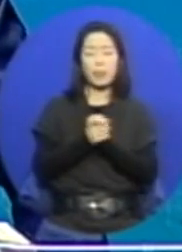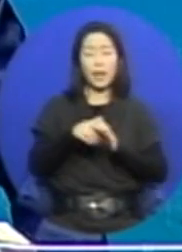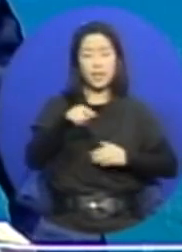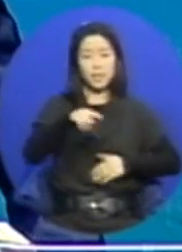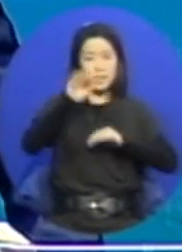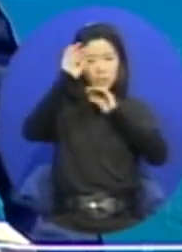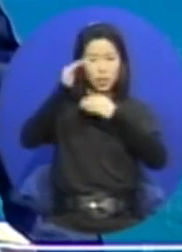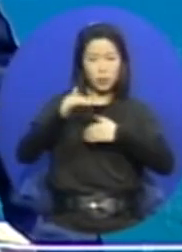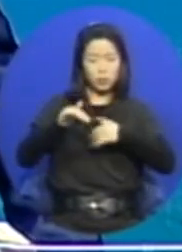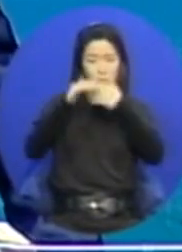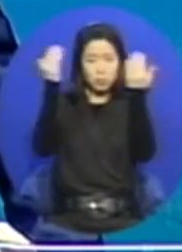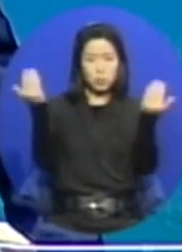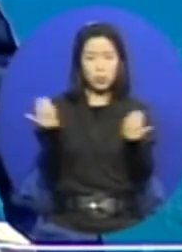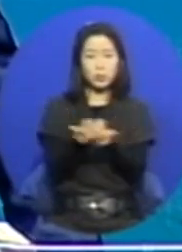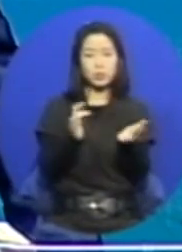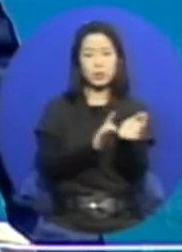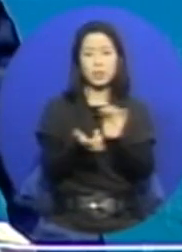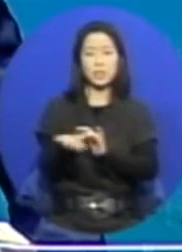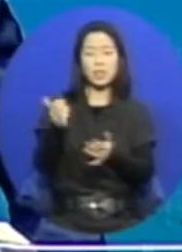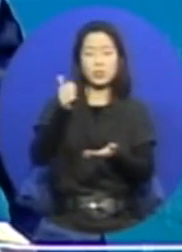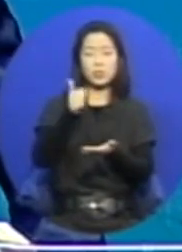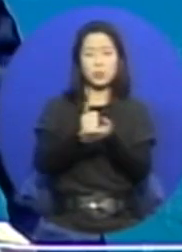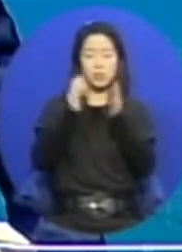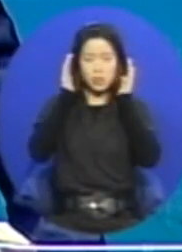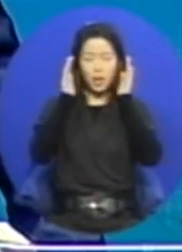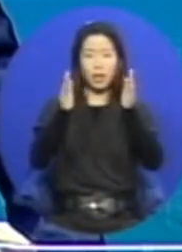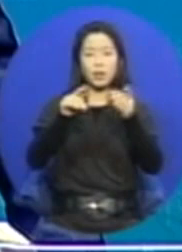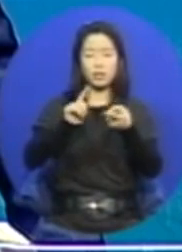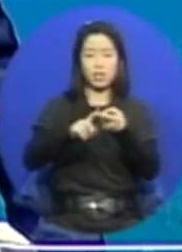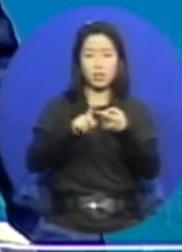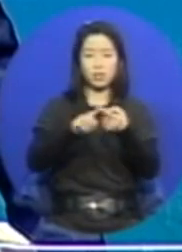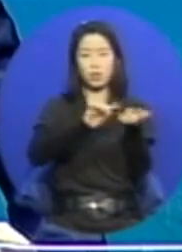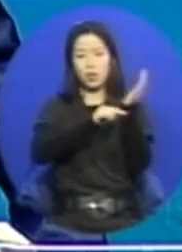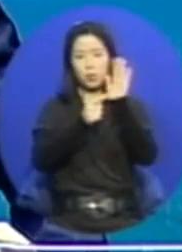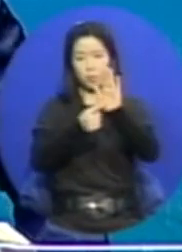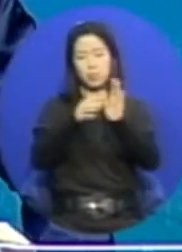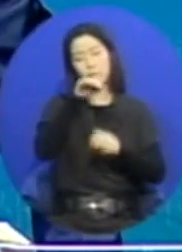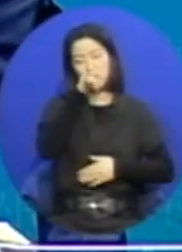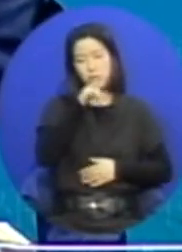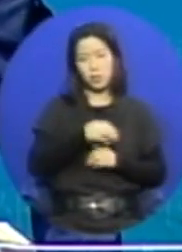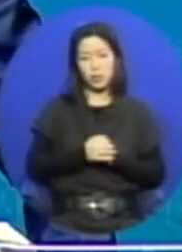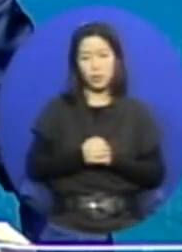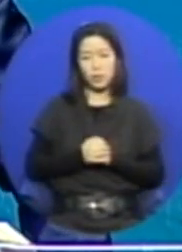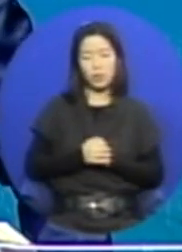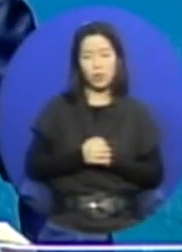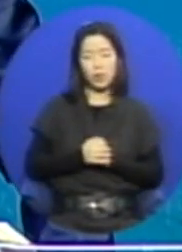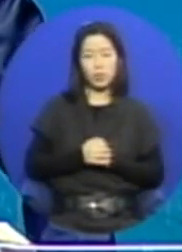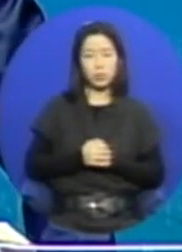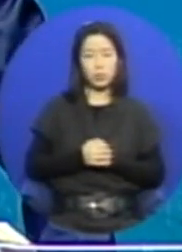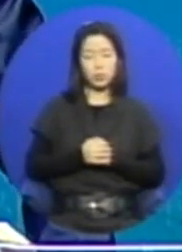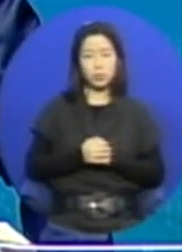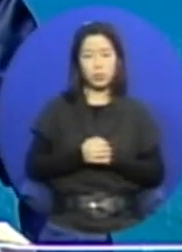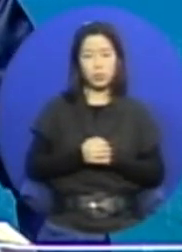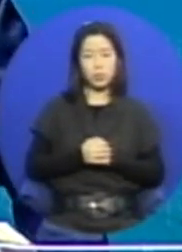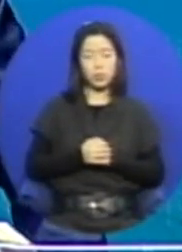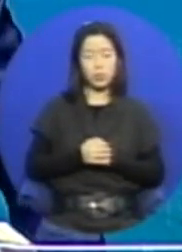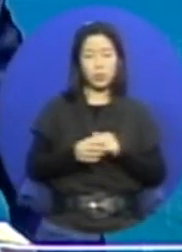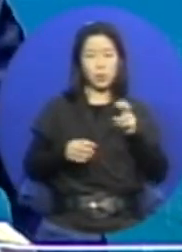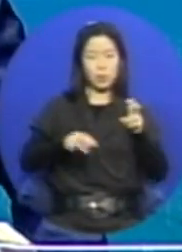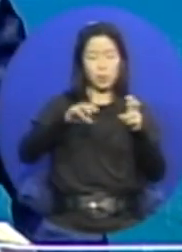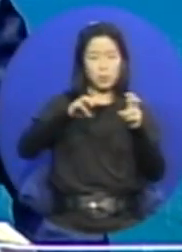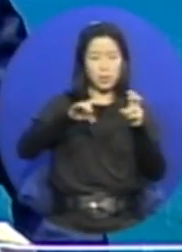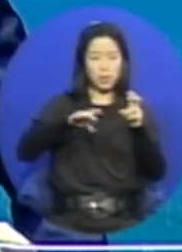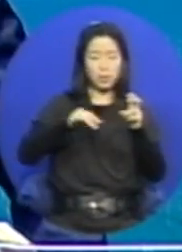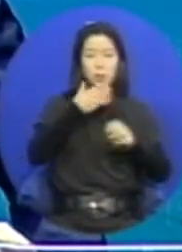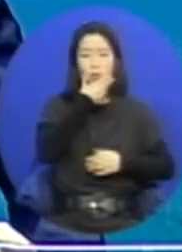내용이 전부 예수님을 향한 것이라고 하는 사실을 밝히고 있습니다. 그리고 마태복음 복음서를